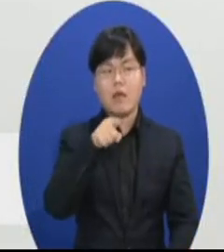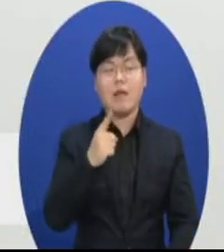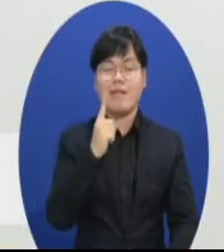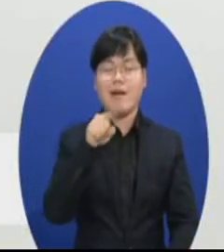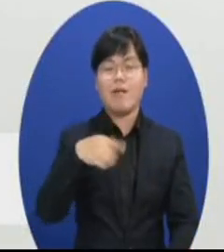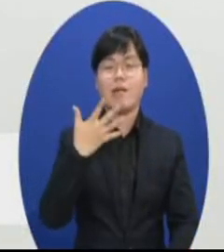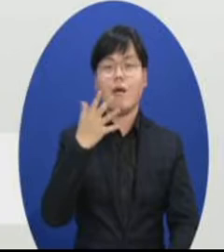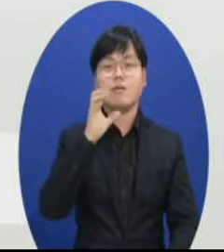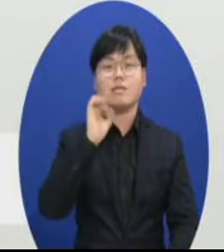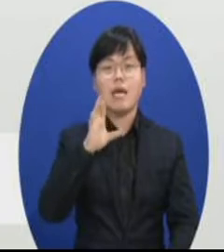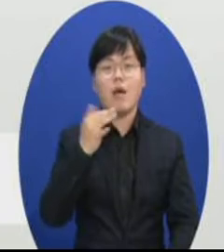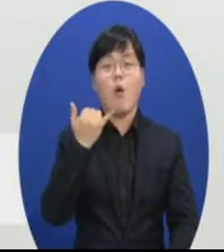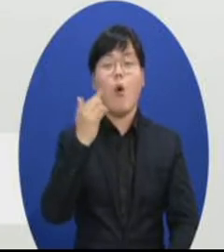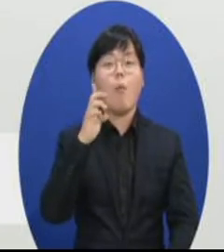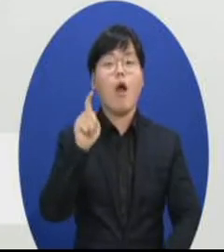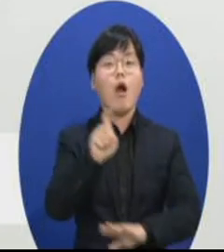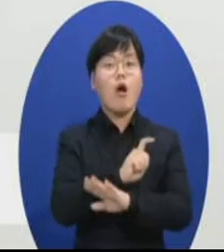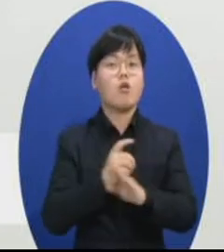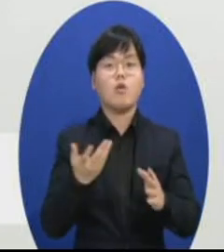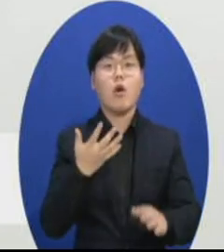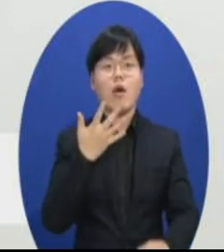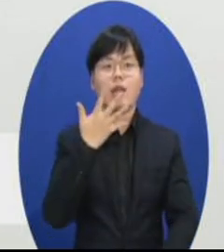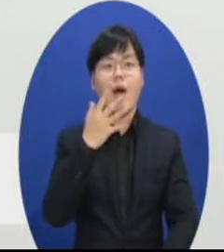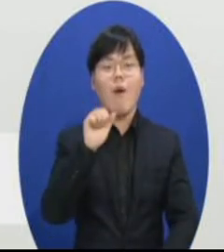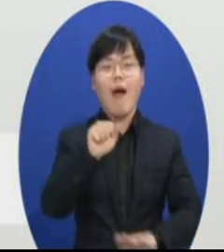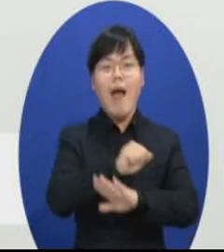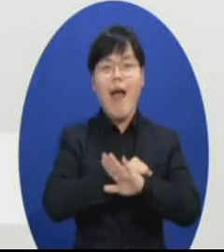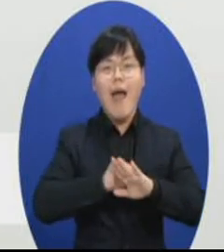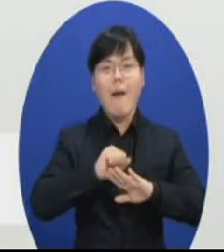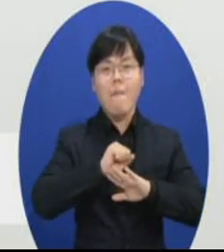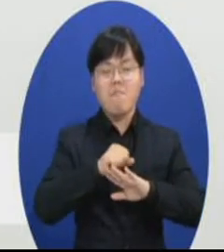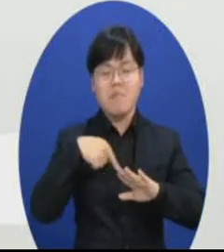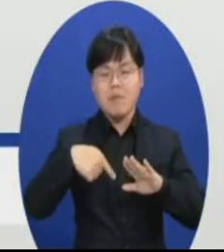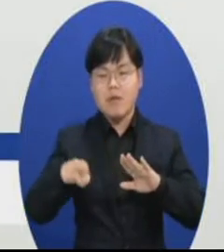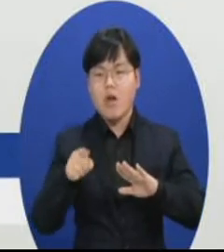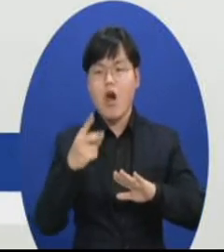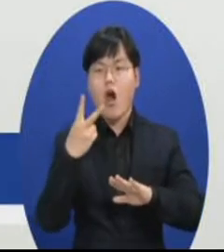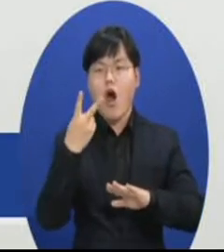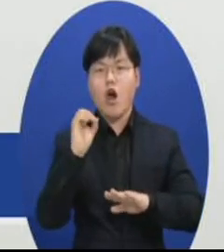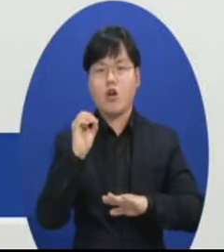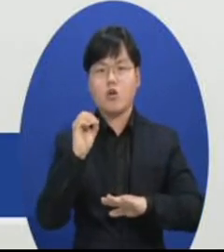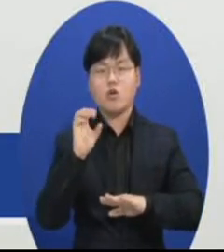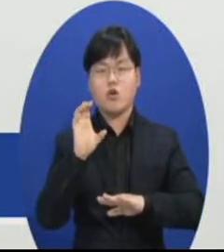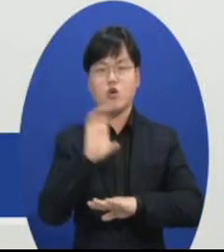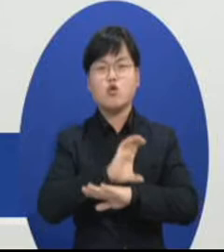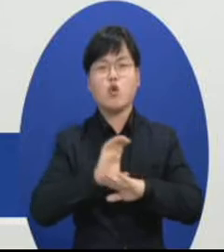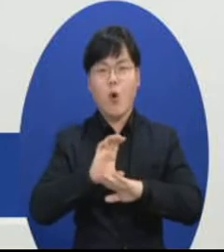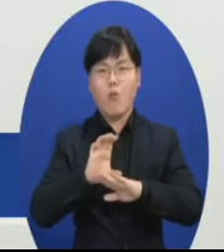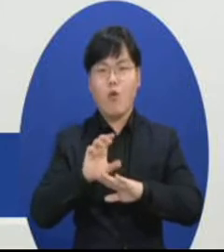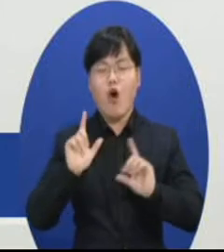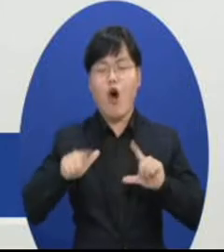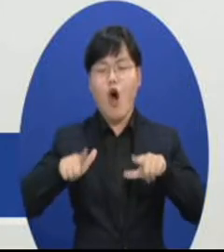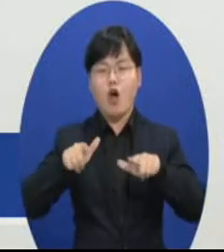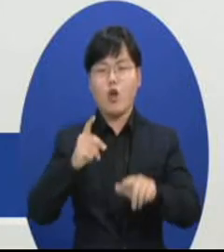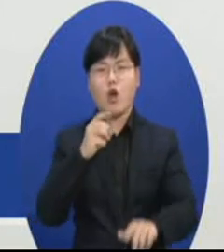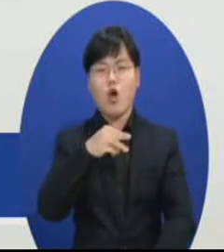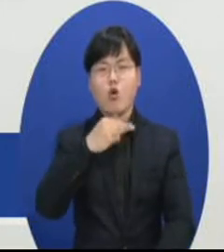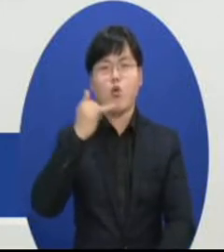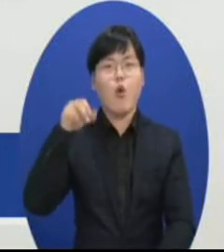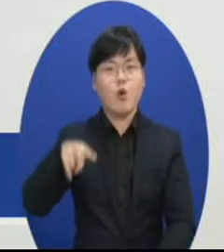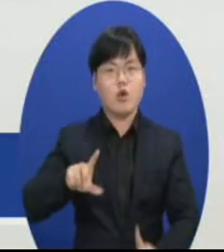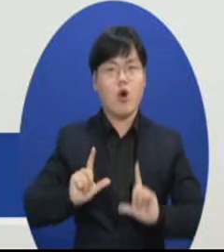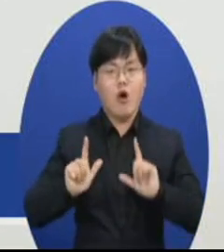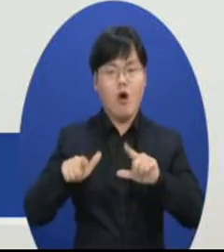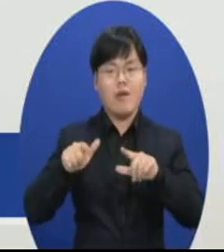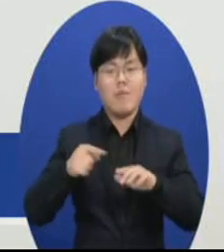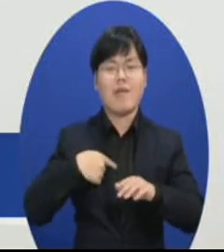1.5 сая хүн амтай нийслэлд 5 аймгийн 20 гаруй сумдын нутаг дэвсгэрээр одоо өнгөрдөг ундаалдаг хатан туулаа хамгаалах зайлшгүй шаардлага